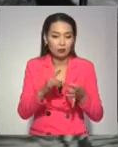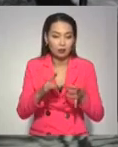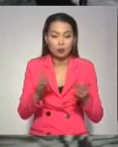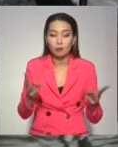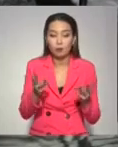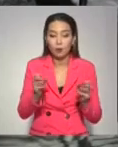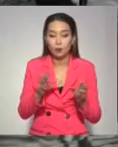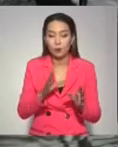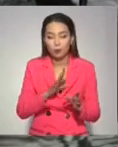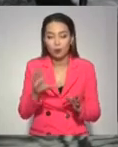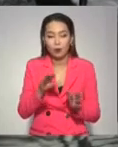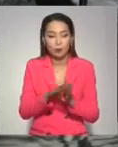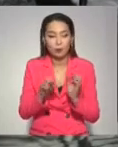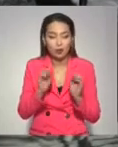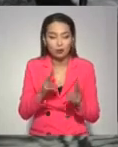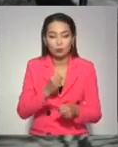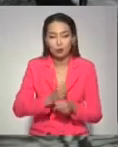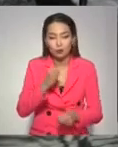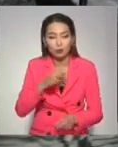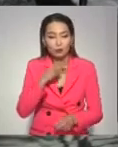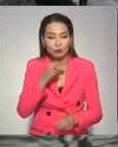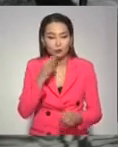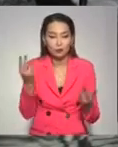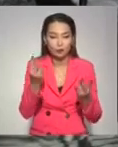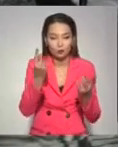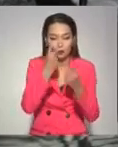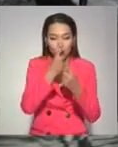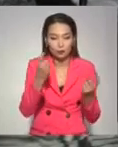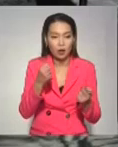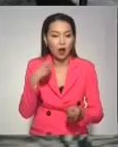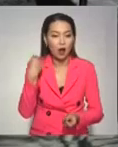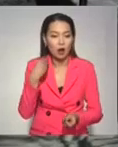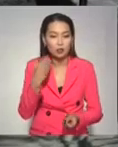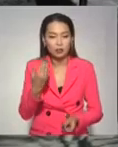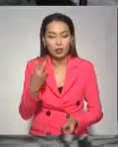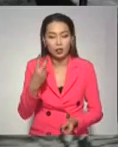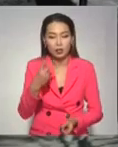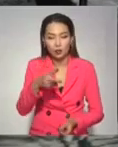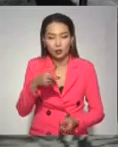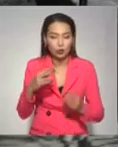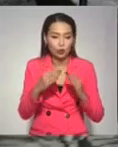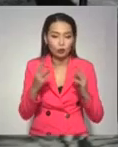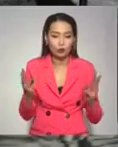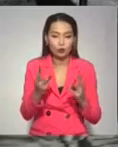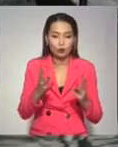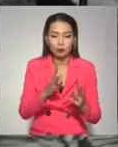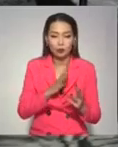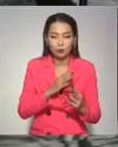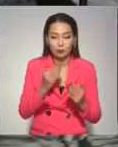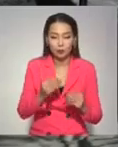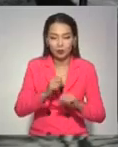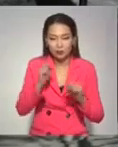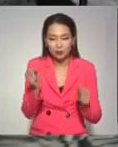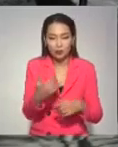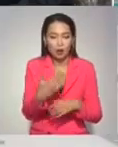мамандар қауіпсіздік ережелерін қатаң сақтауды сұрайды. Ал Ақтөбеде 2 қабатты үйде өрт шықты. Қақаған аязда